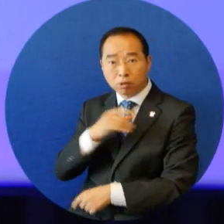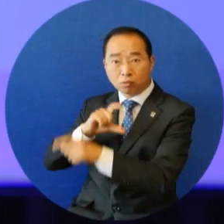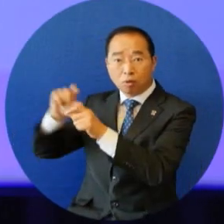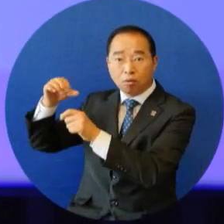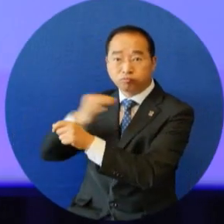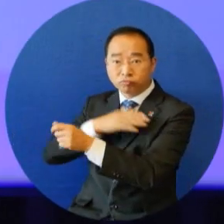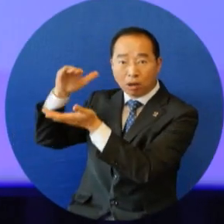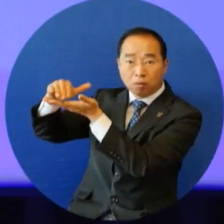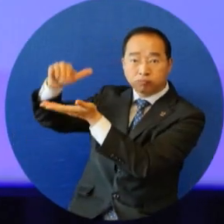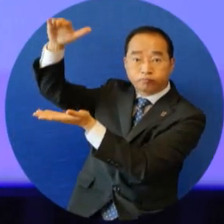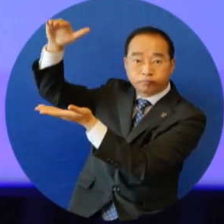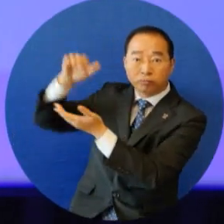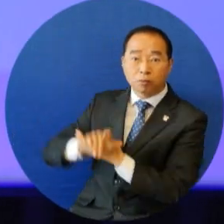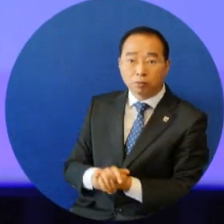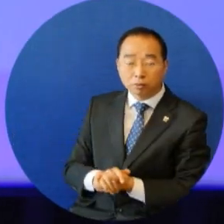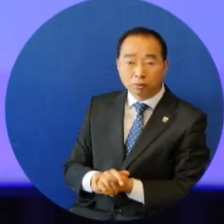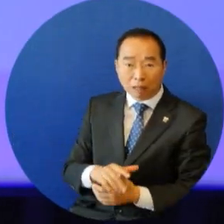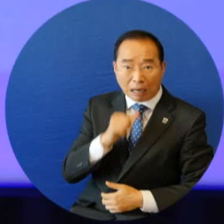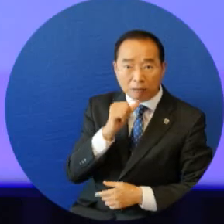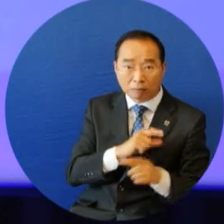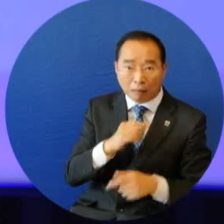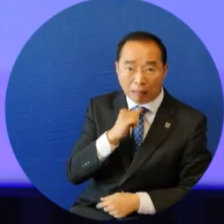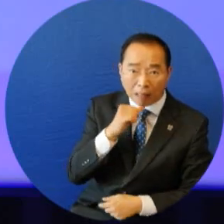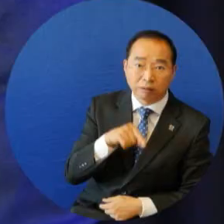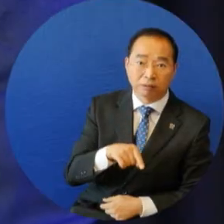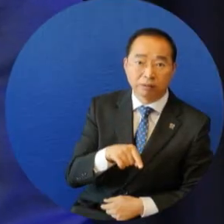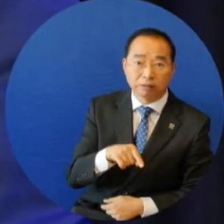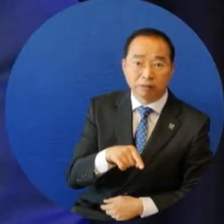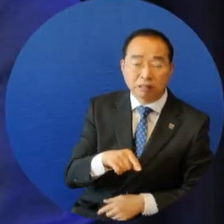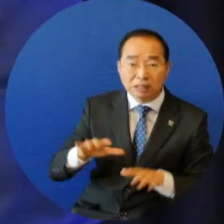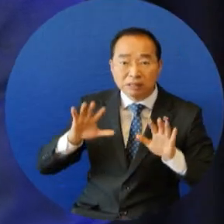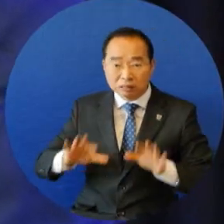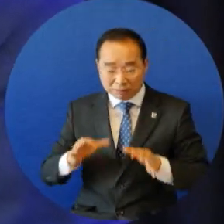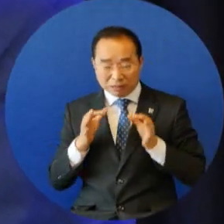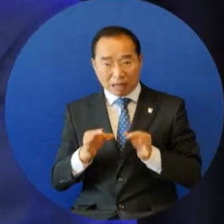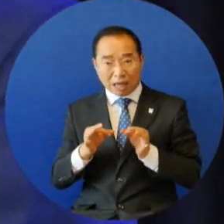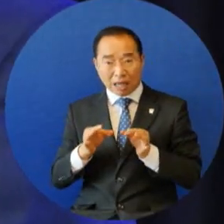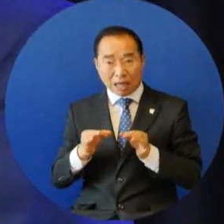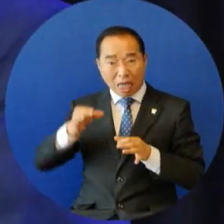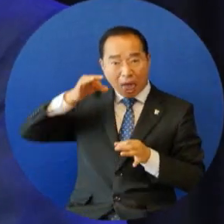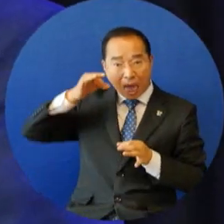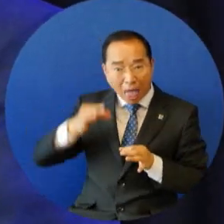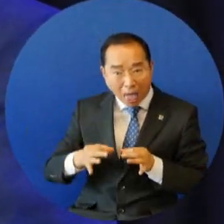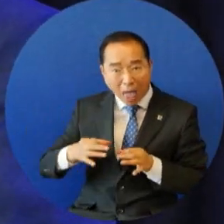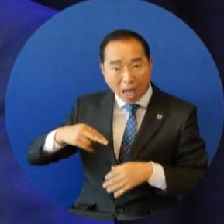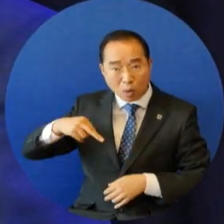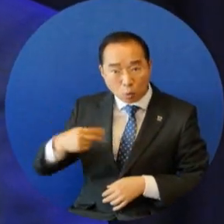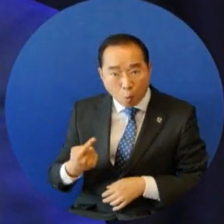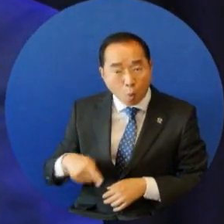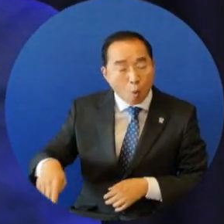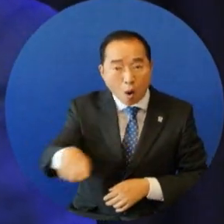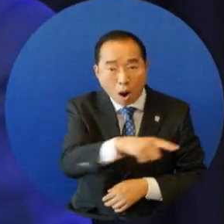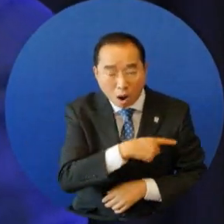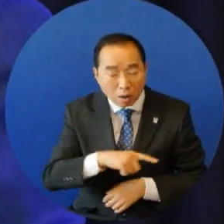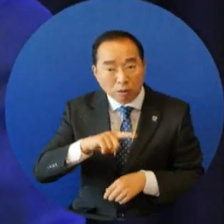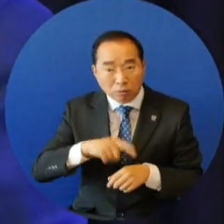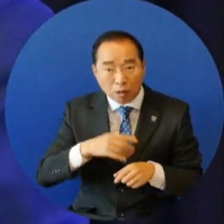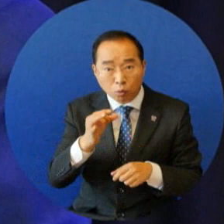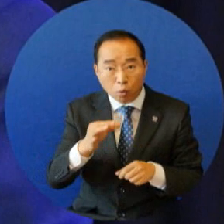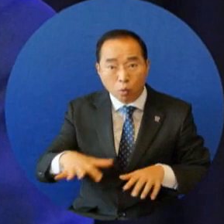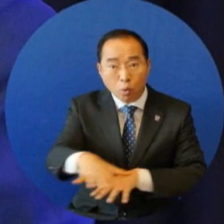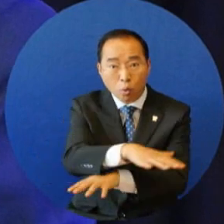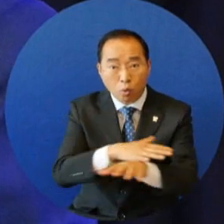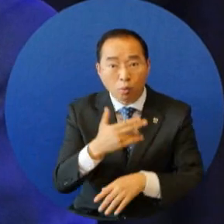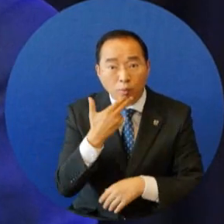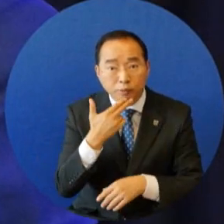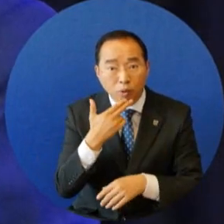겁니다. 그래서 지금 세상에서는 금리를 내려도 이제는 더 이상 그게